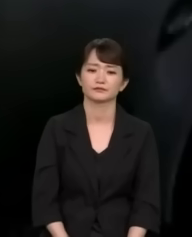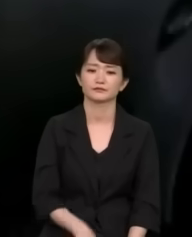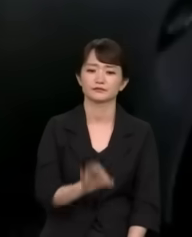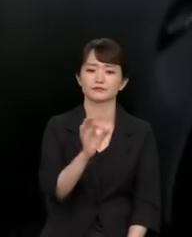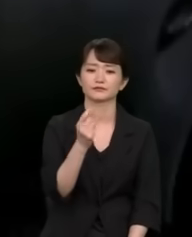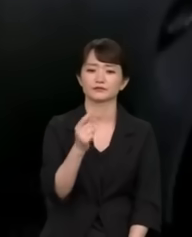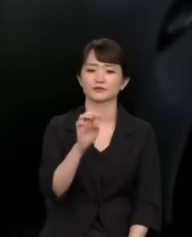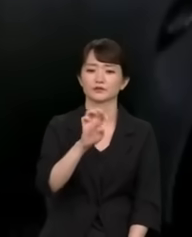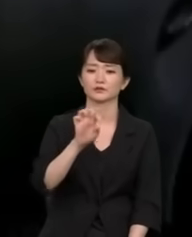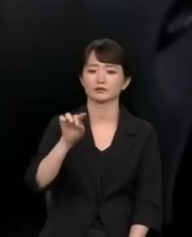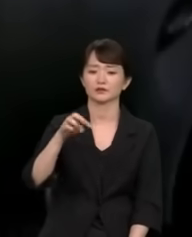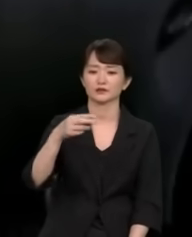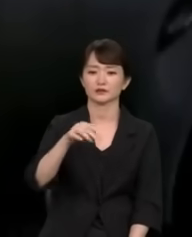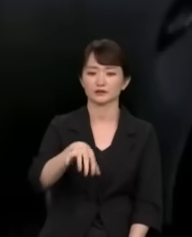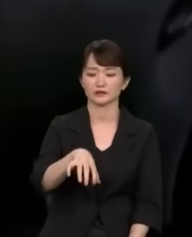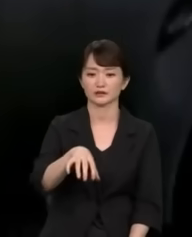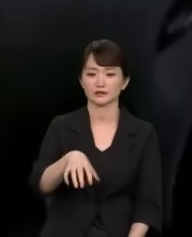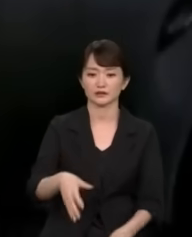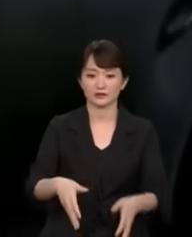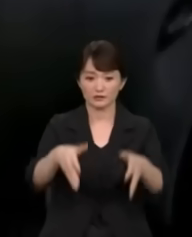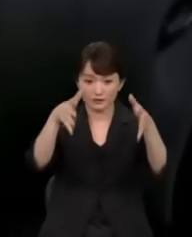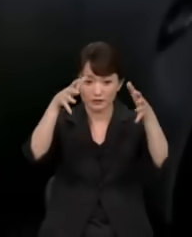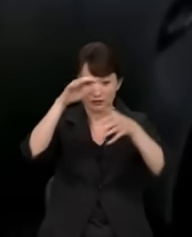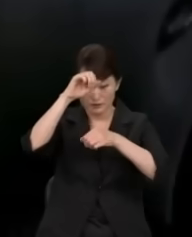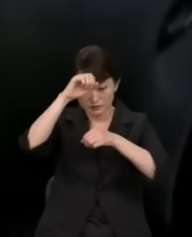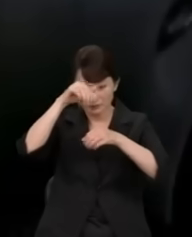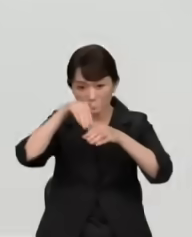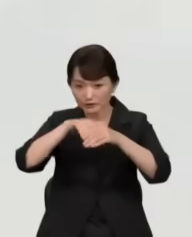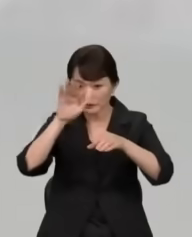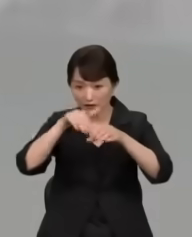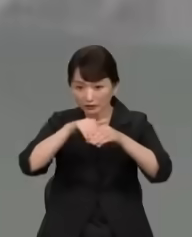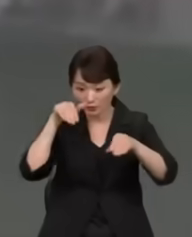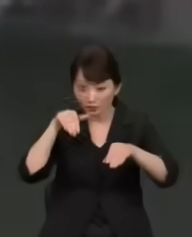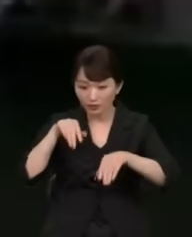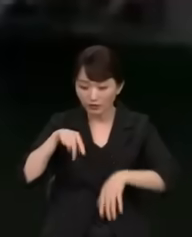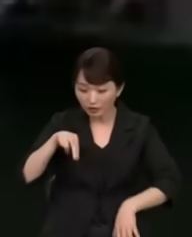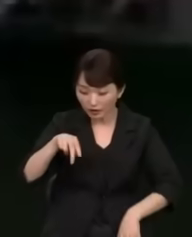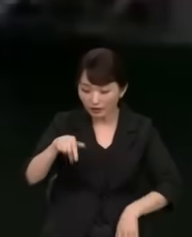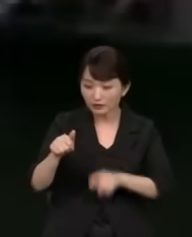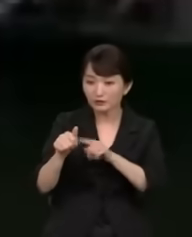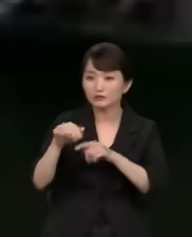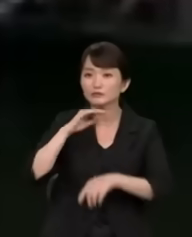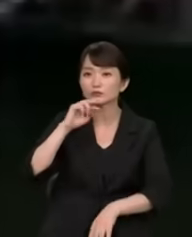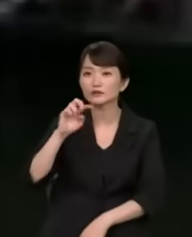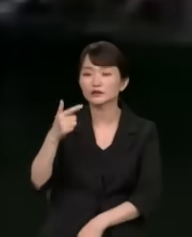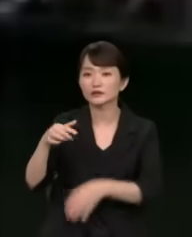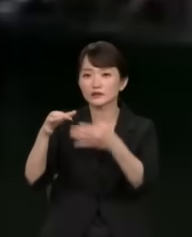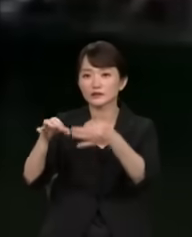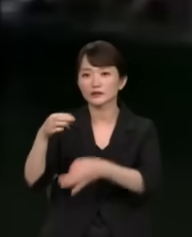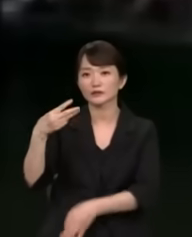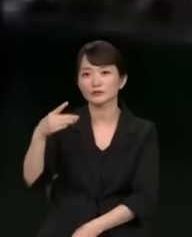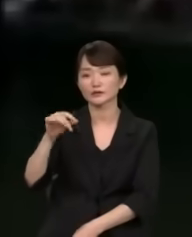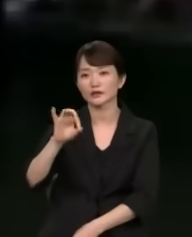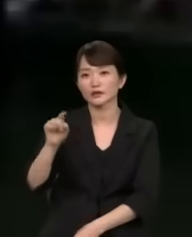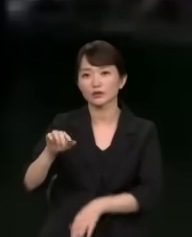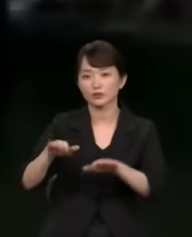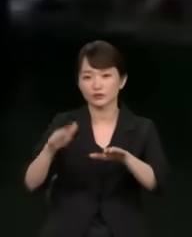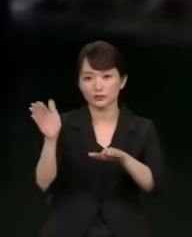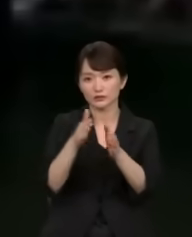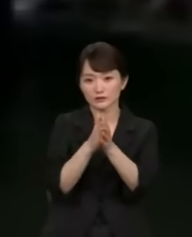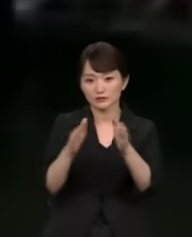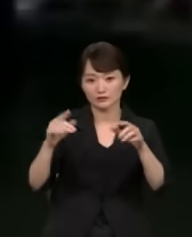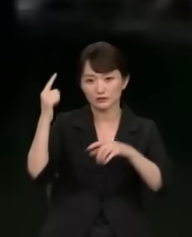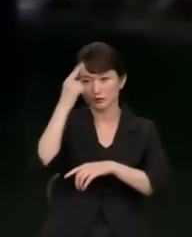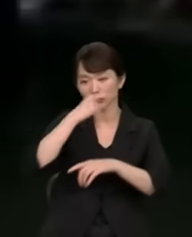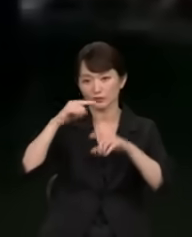오피스텔에서 맨발로 걸어 나오는 이 남성, 26살 김래아입니다. 올해부터 시행된 머그샷 공개법 첫 사례로